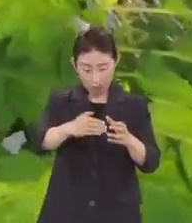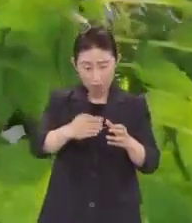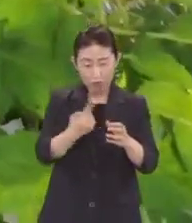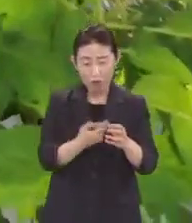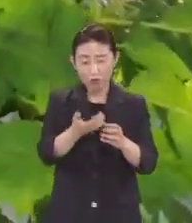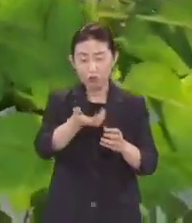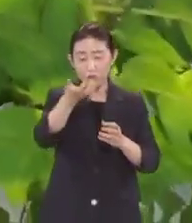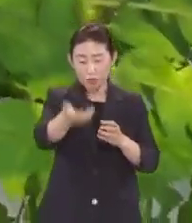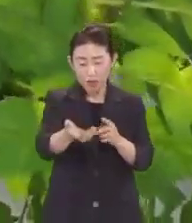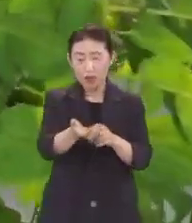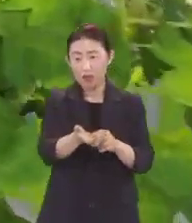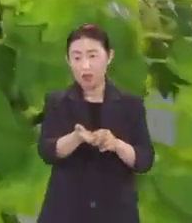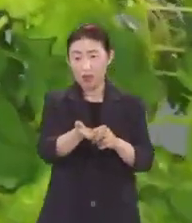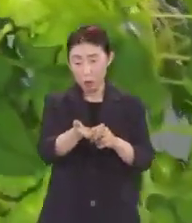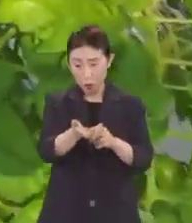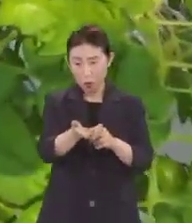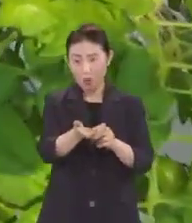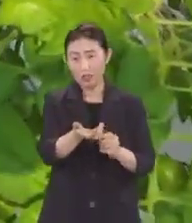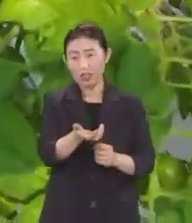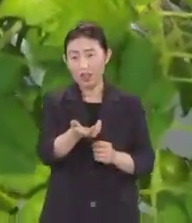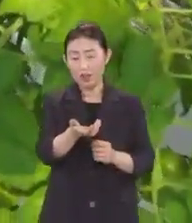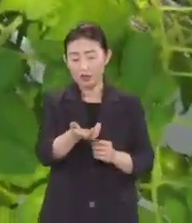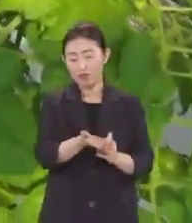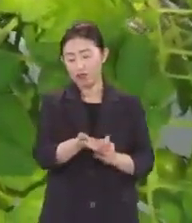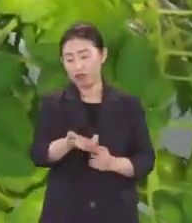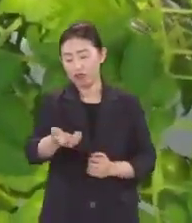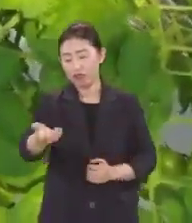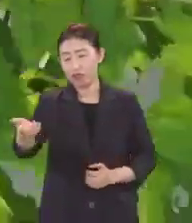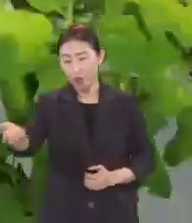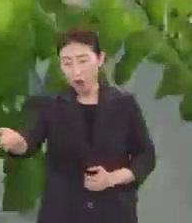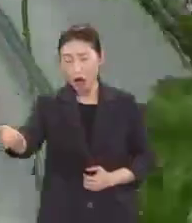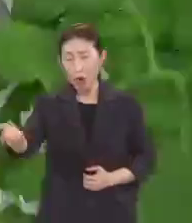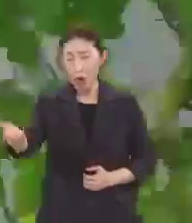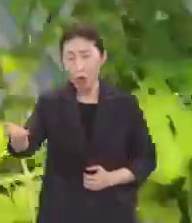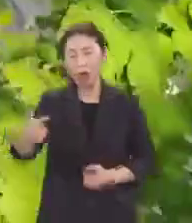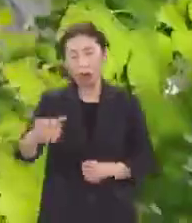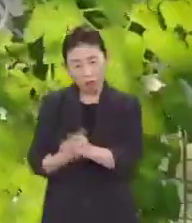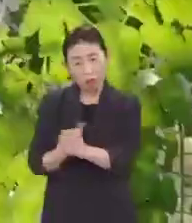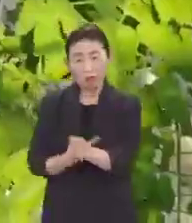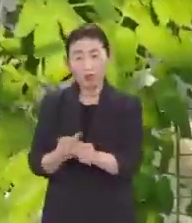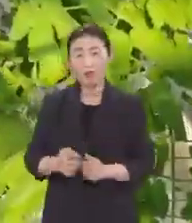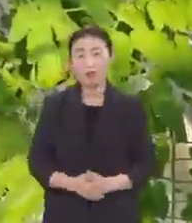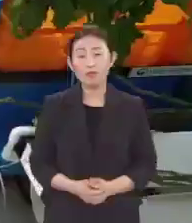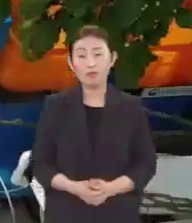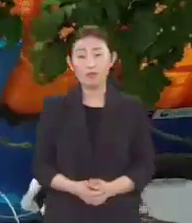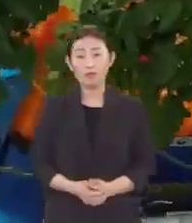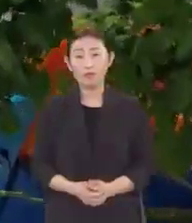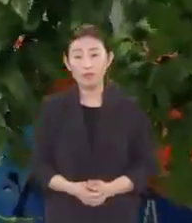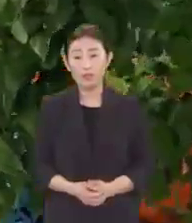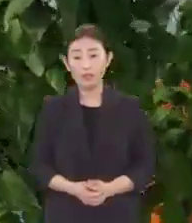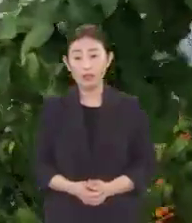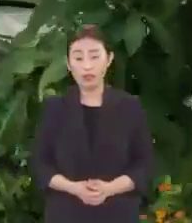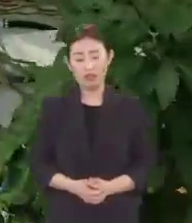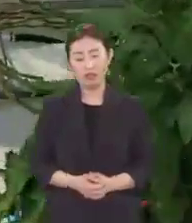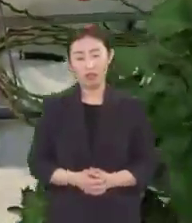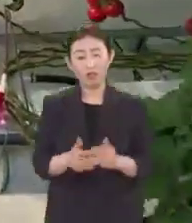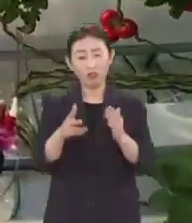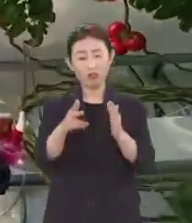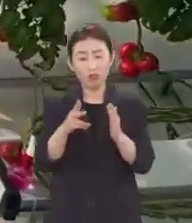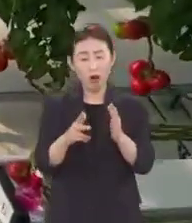로봇에게 작물이 전달되고 곧이어 자율주행으로 하역장까지 스스로 옮겨놓습니다. 어떤 작물이건